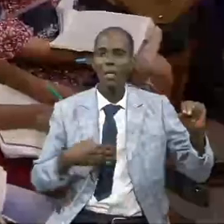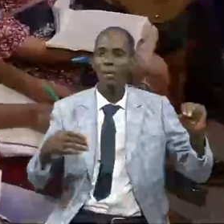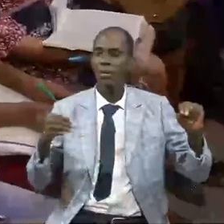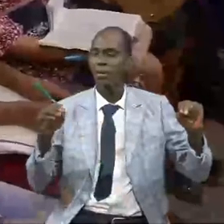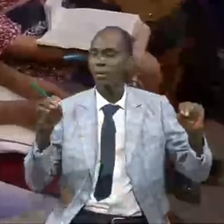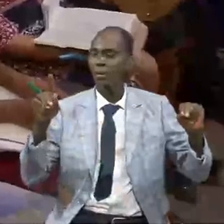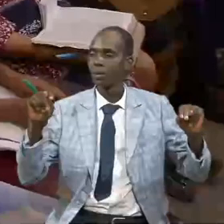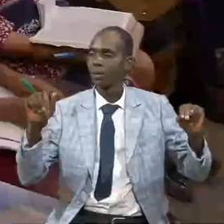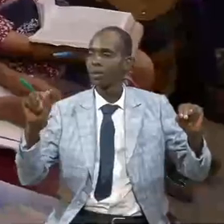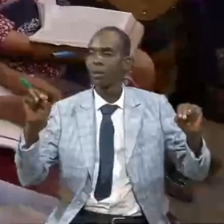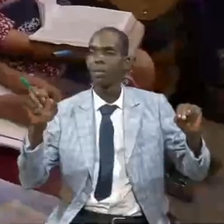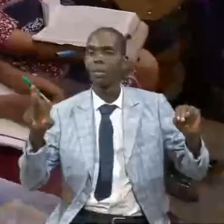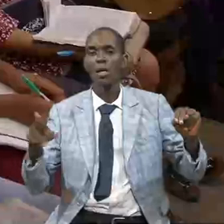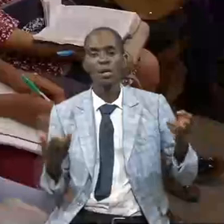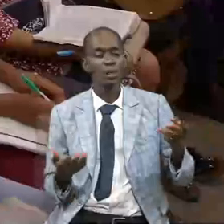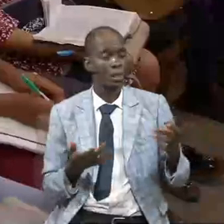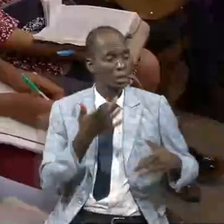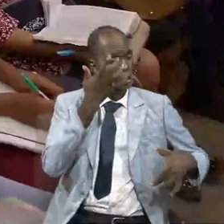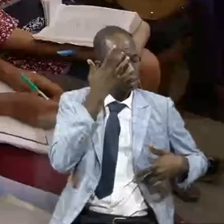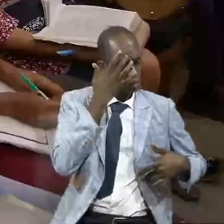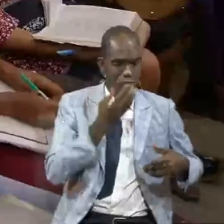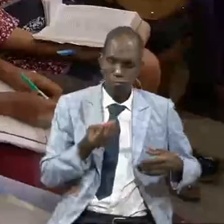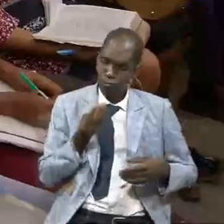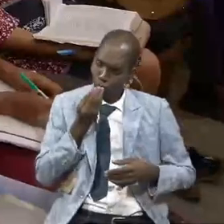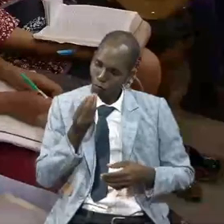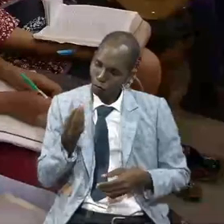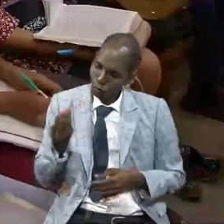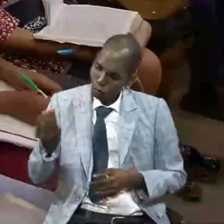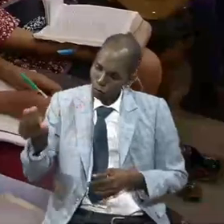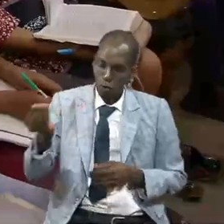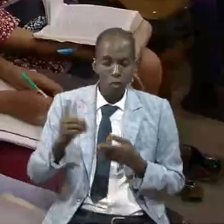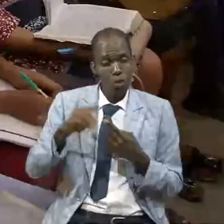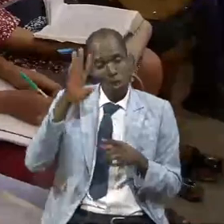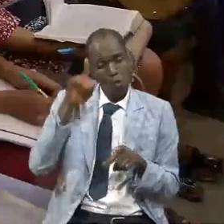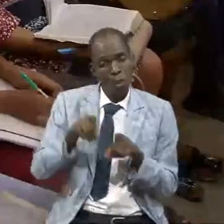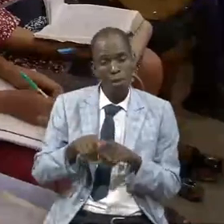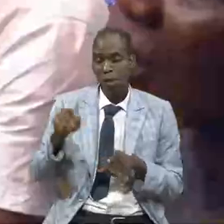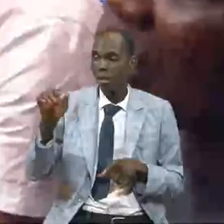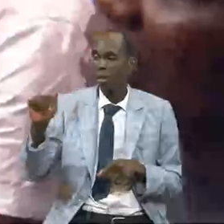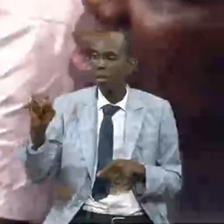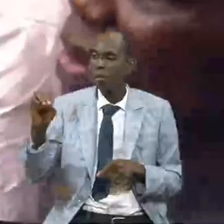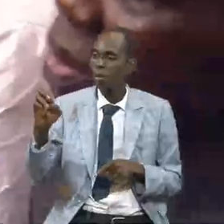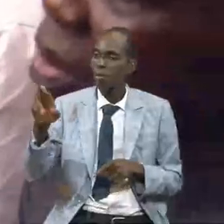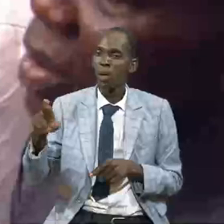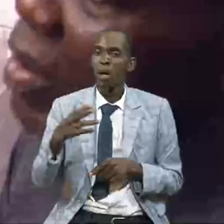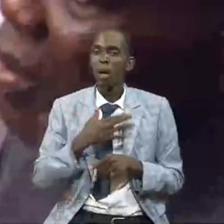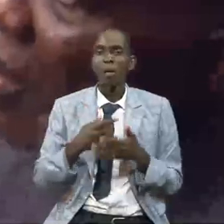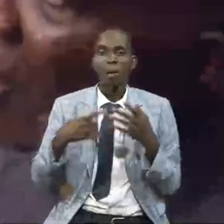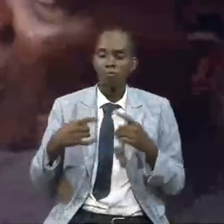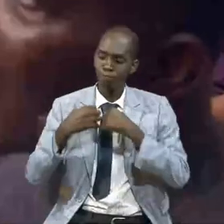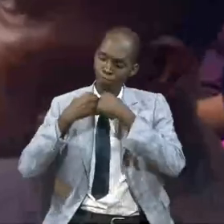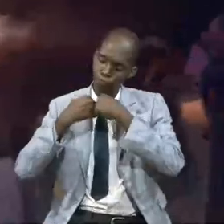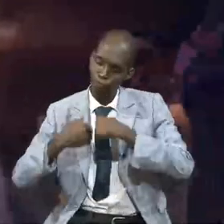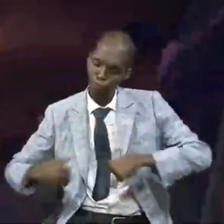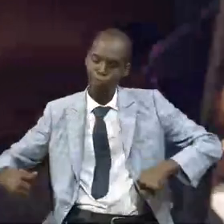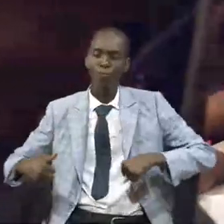malades, que vient me donner à manger. Pendant qu'elle donnait à manger, alors